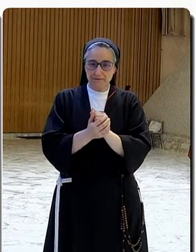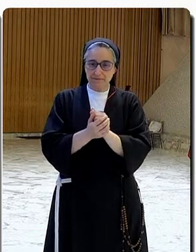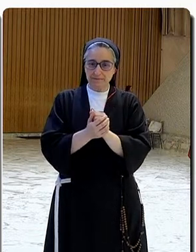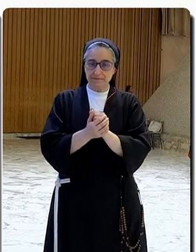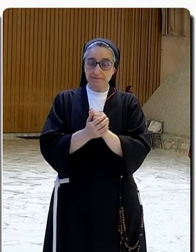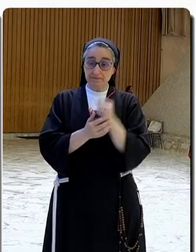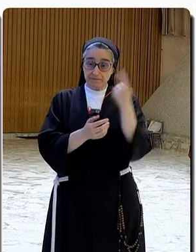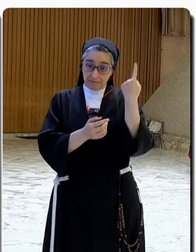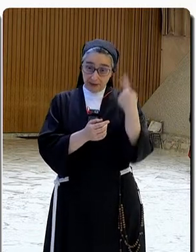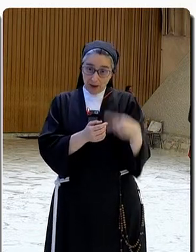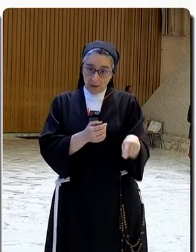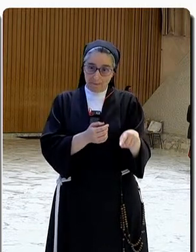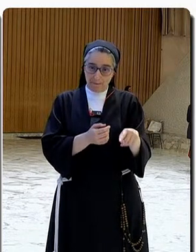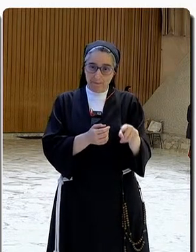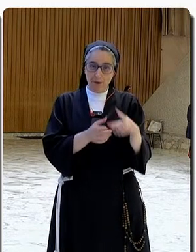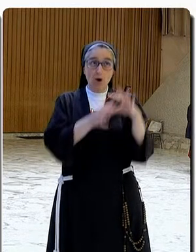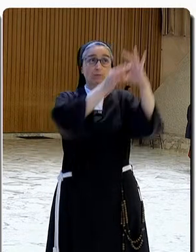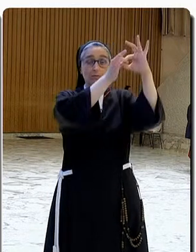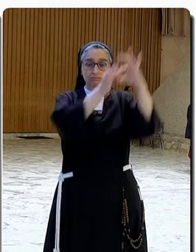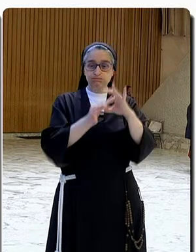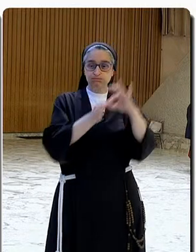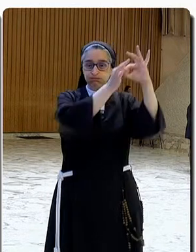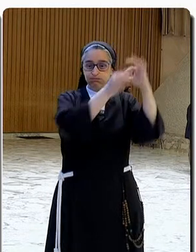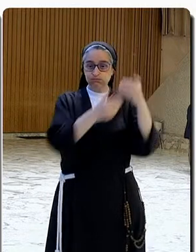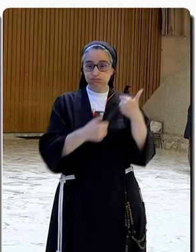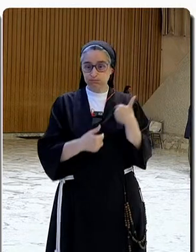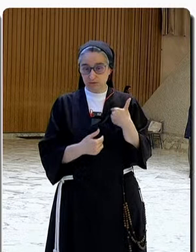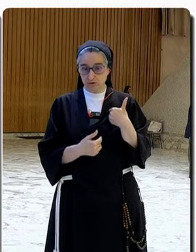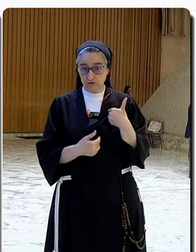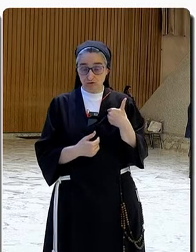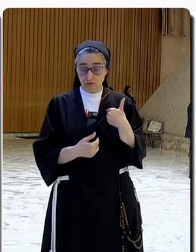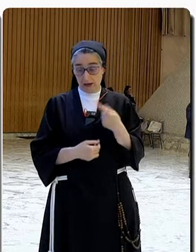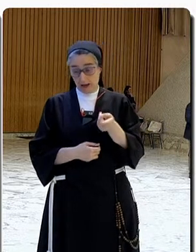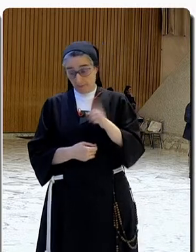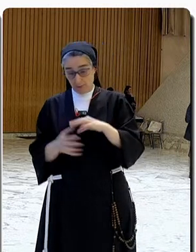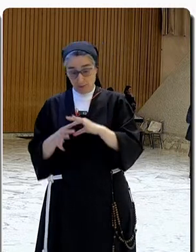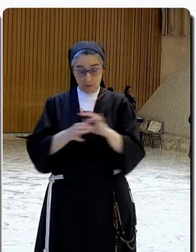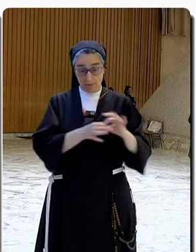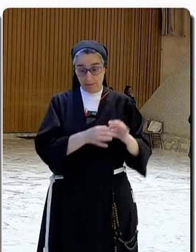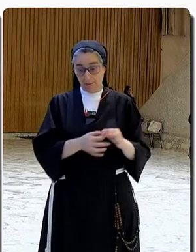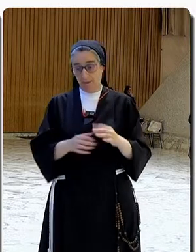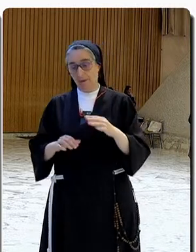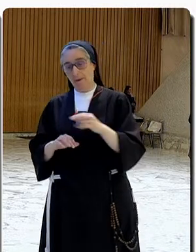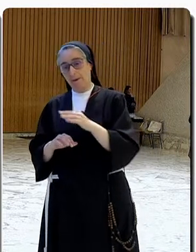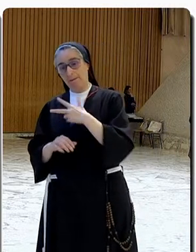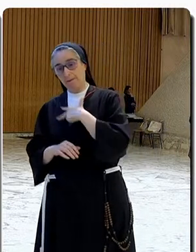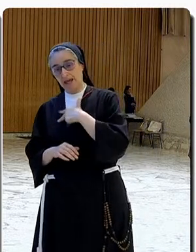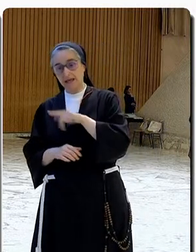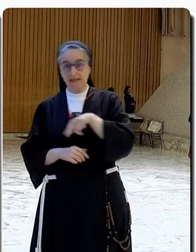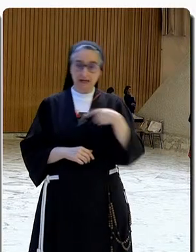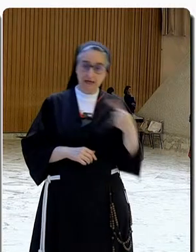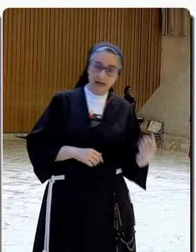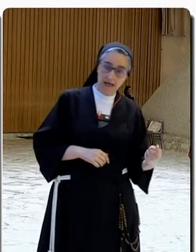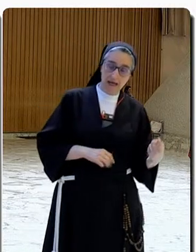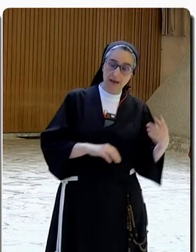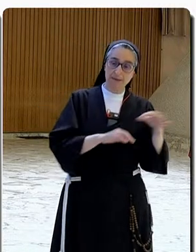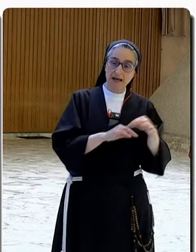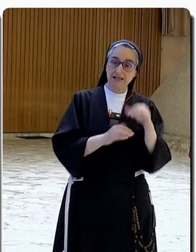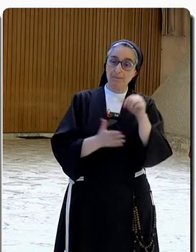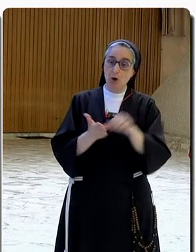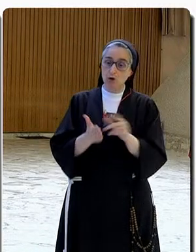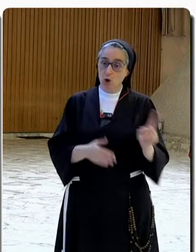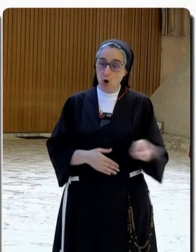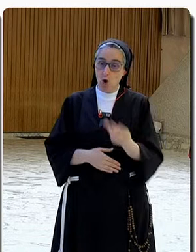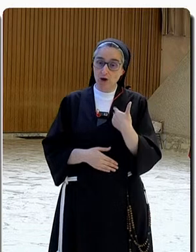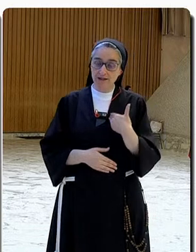Sulla base di questa stretta connessione tra i sacramenti dell'ordine e del matrimonio, vissuti secondo la